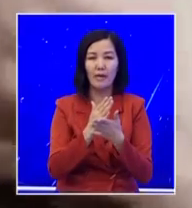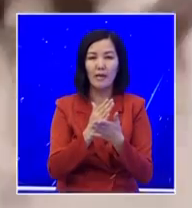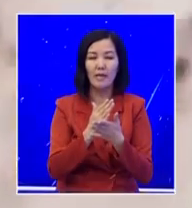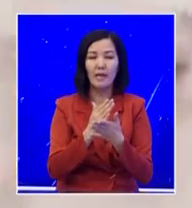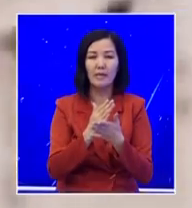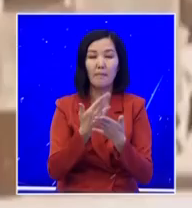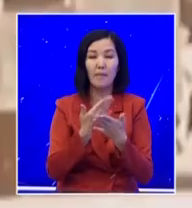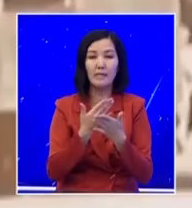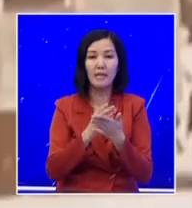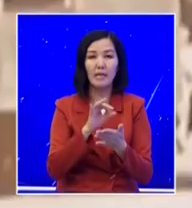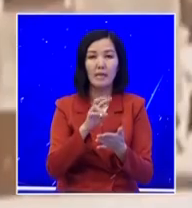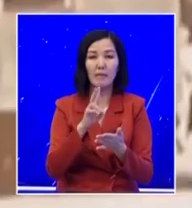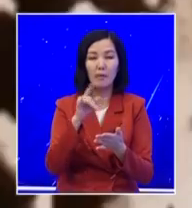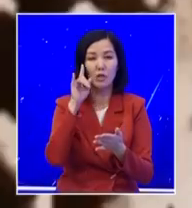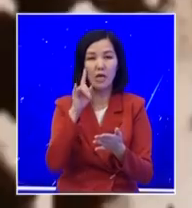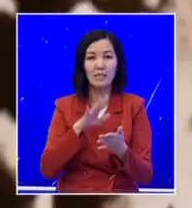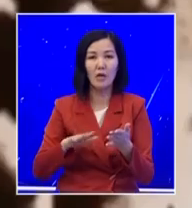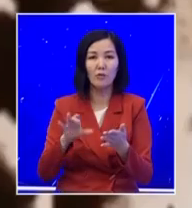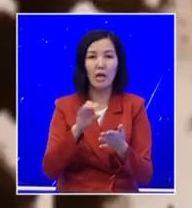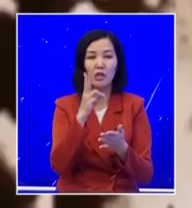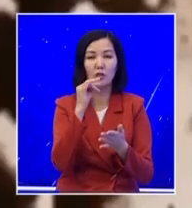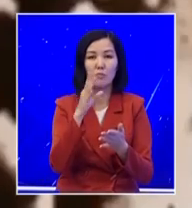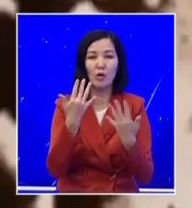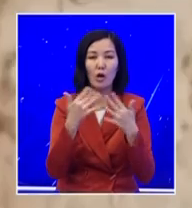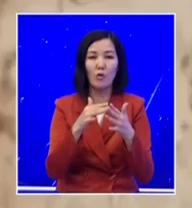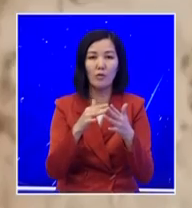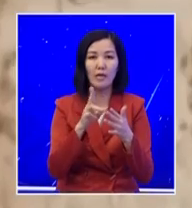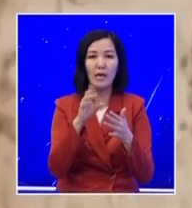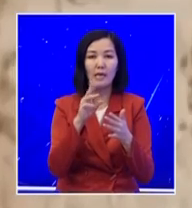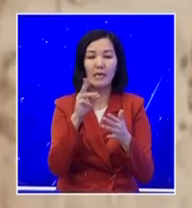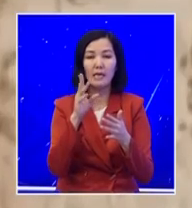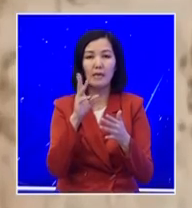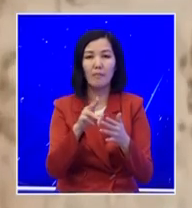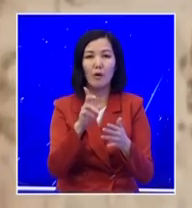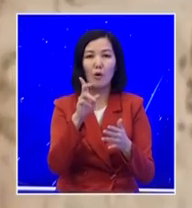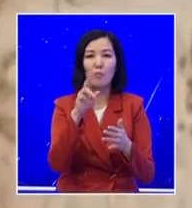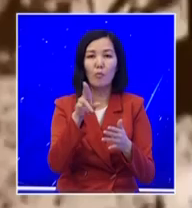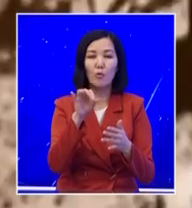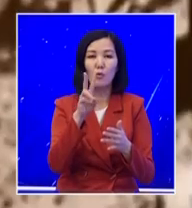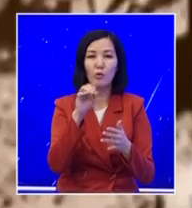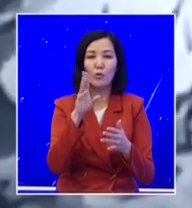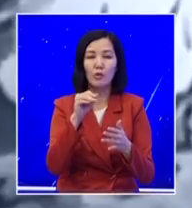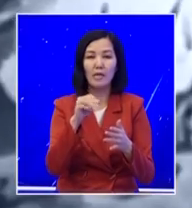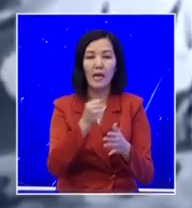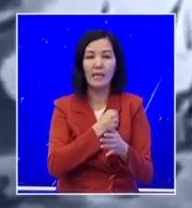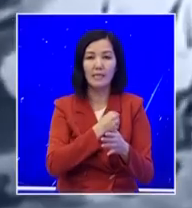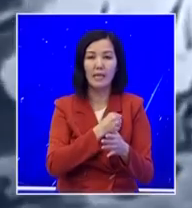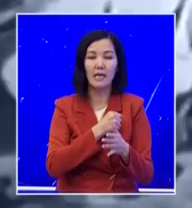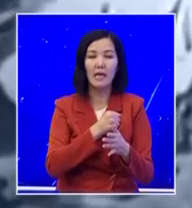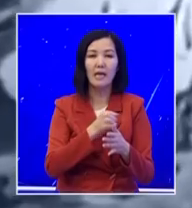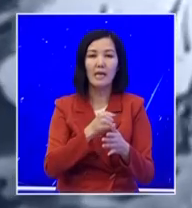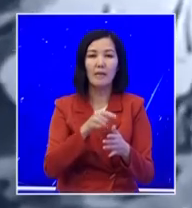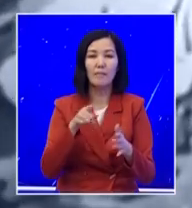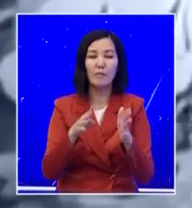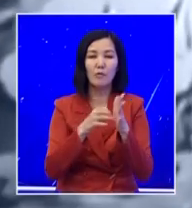тарихшылар. Мәселен, Еңбекші Қазақ ауданы Ашыбұлақ ауылындағы Киікбайдың аузы жайлауында Будённый әскері қырғын салған. 1919